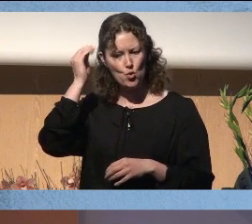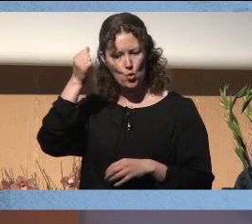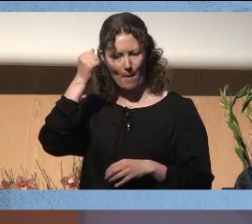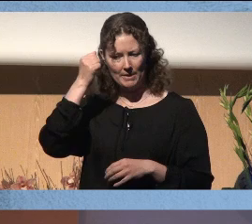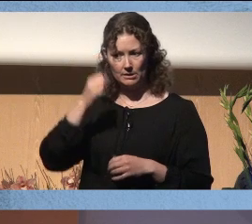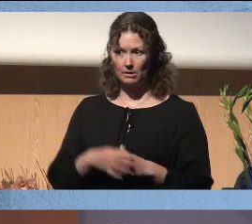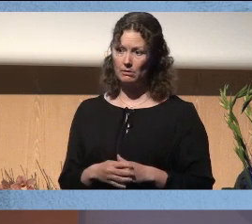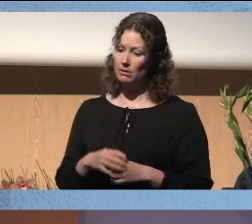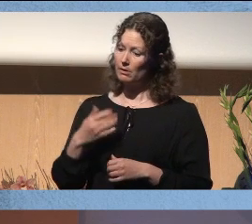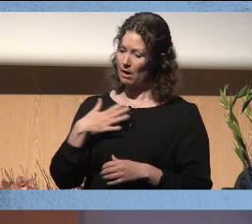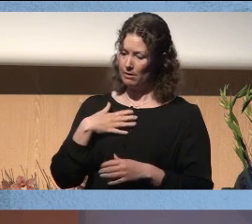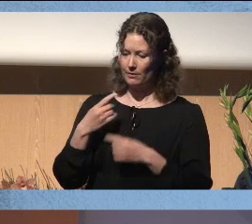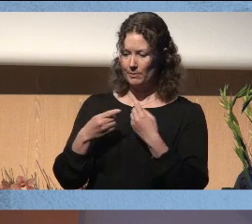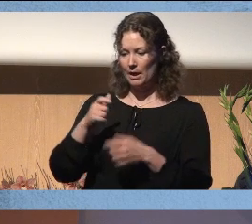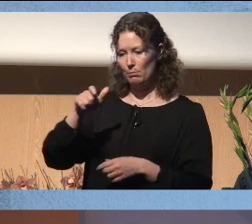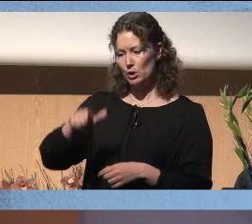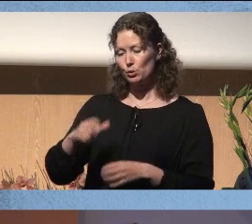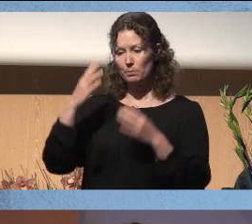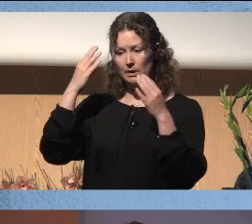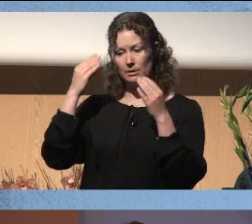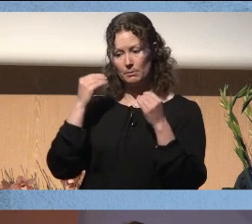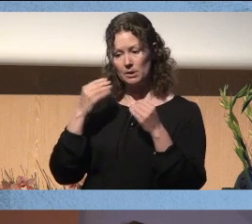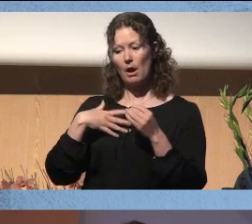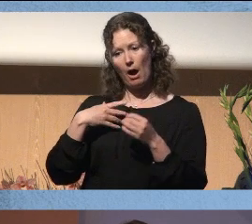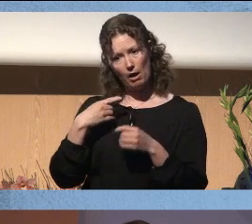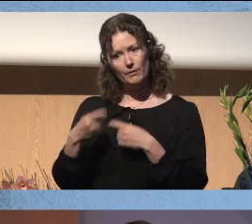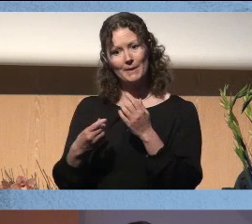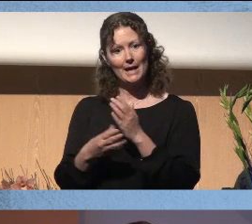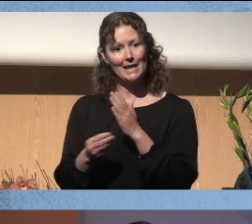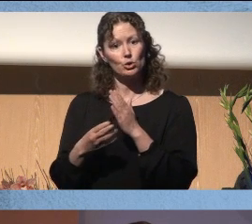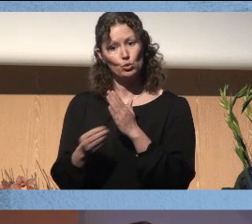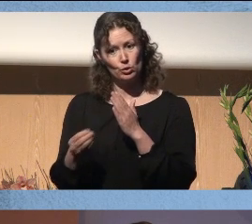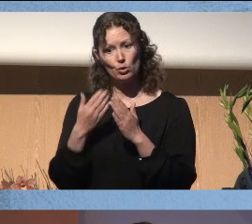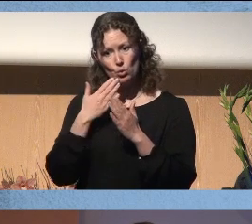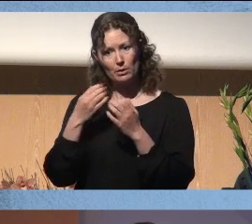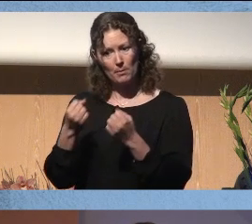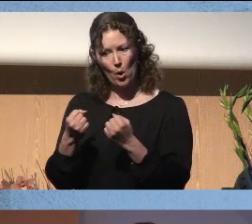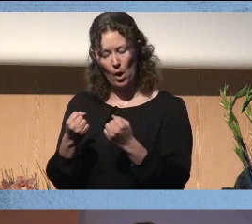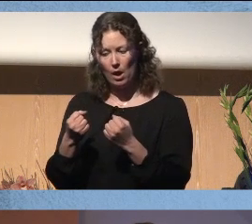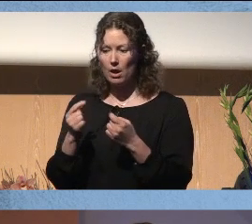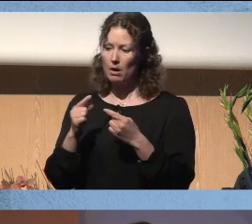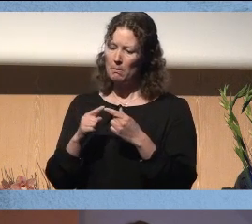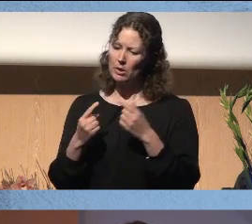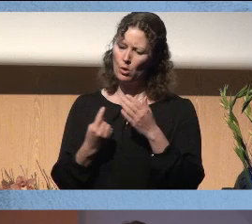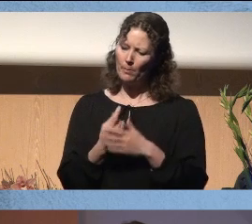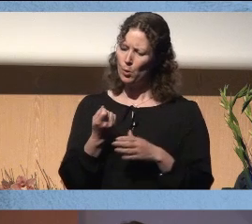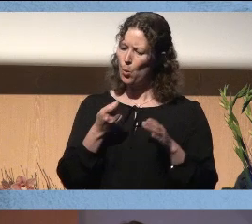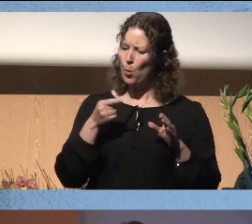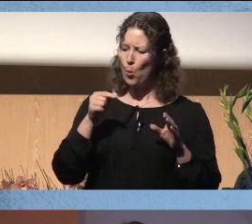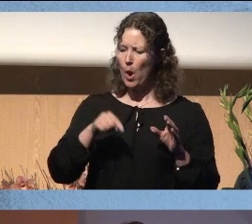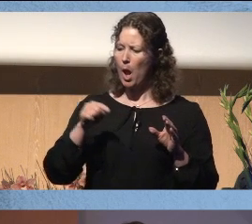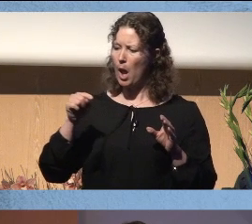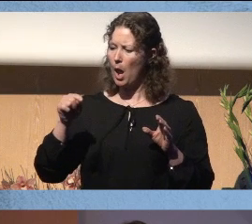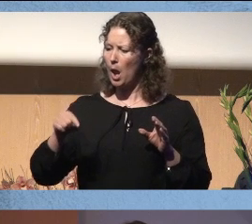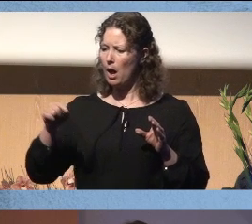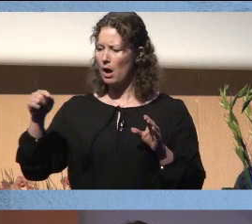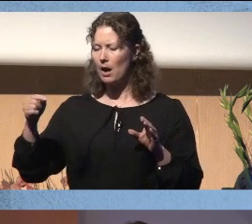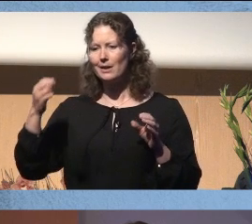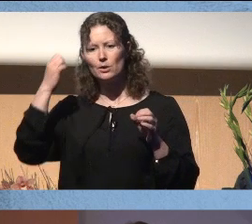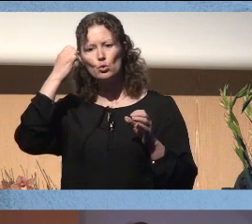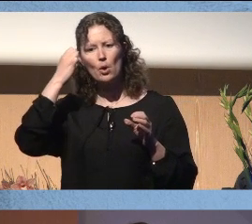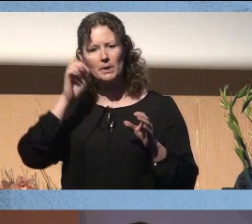Fortsatt har en person med demens rikelig med ressurser i behold, men det oppstår huller i